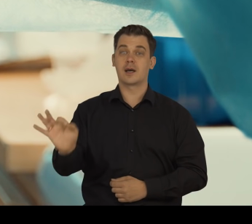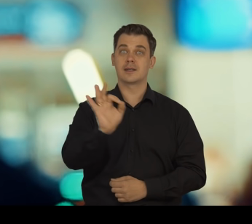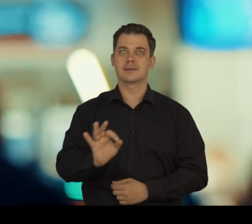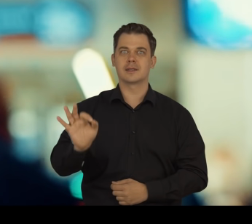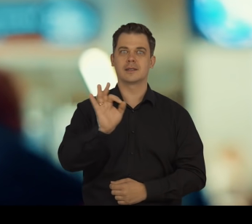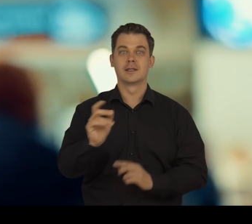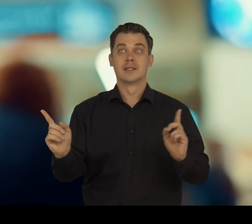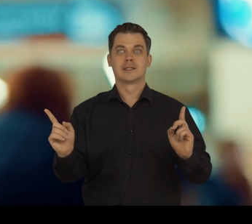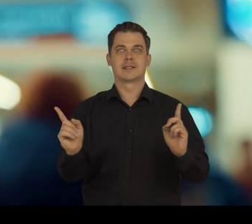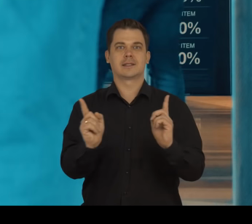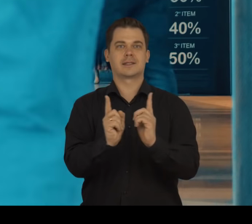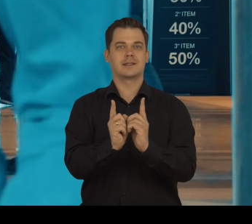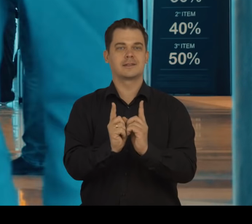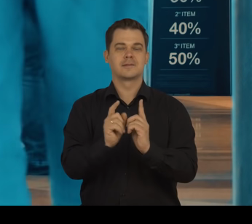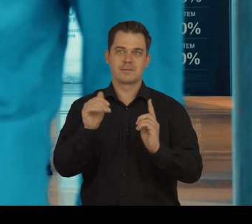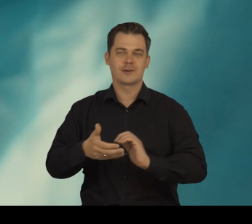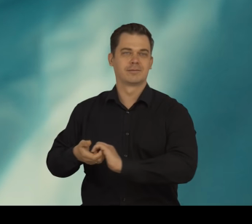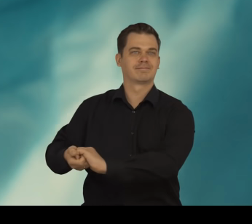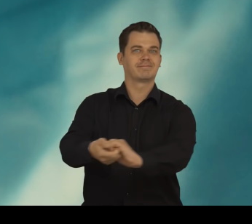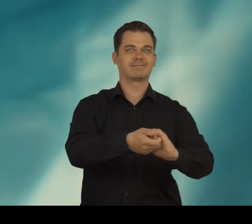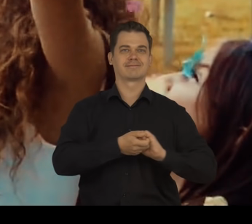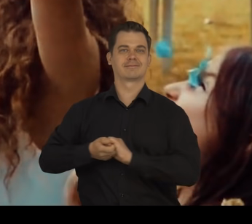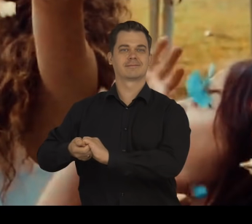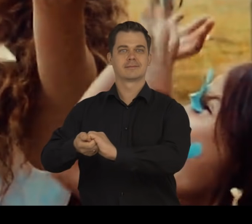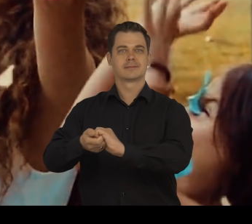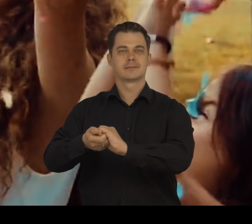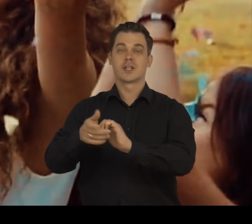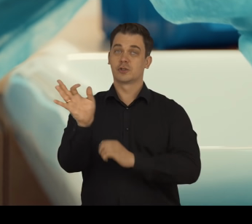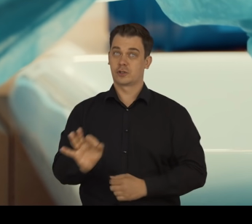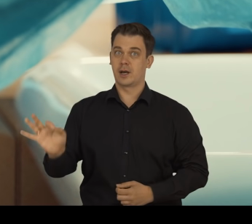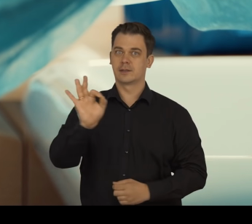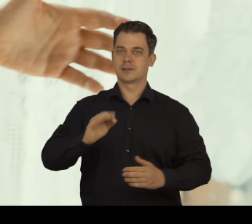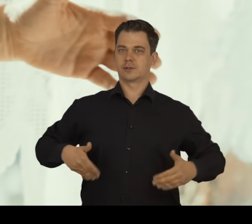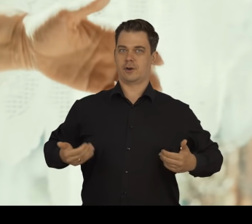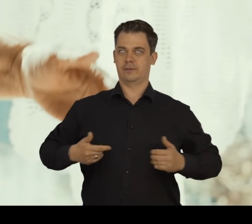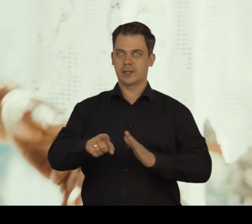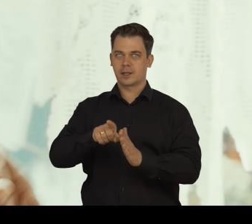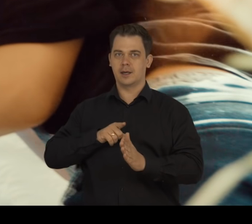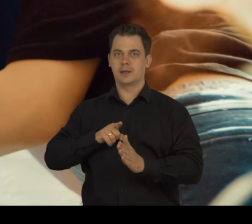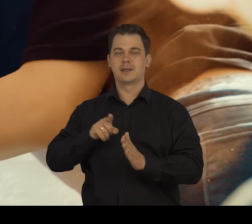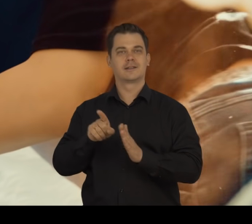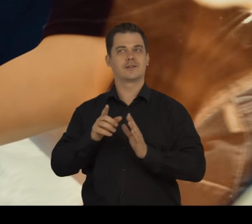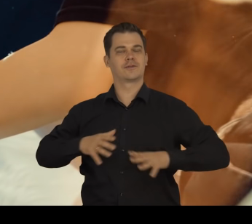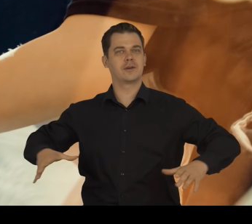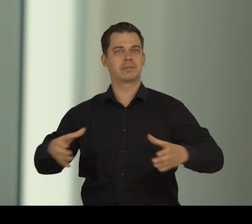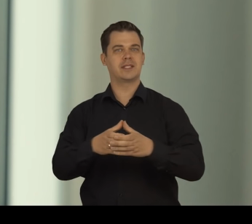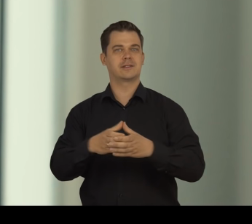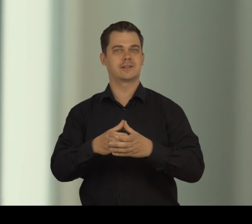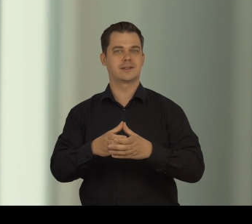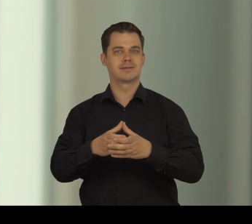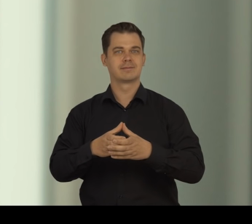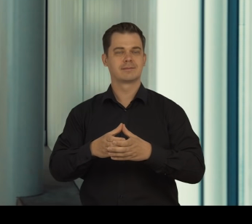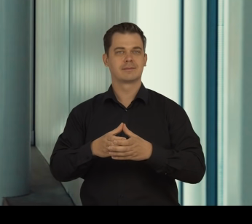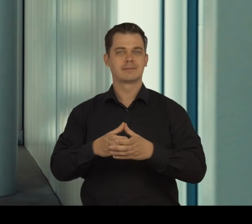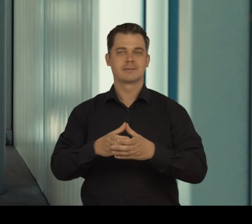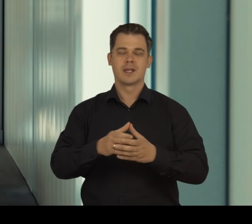To szansa, by zmniejszyć dystans i znowu być razem. To szansa na zdrowie dla nas i naszych